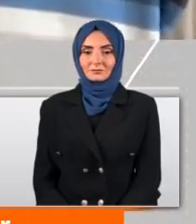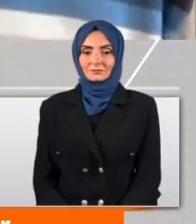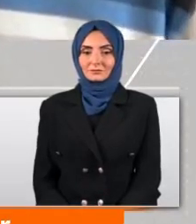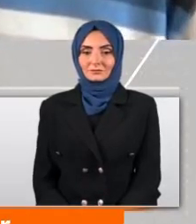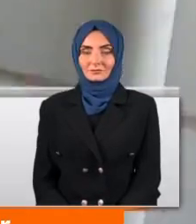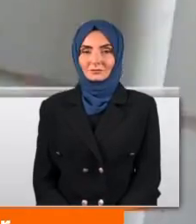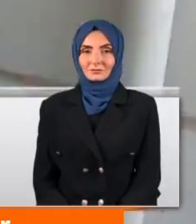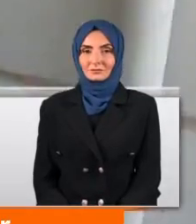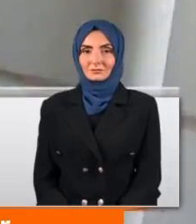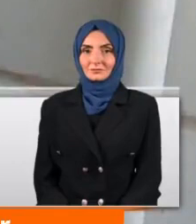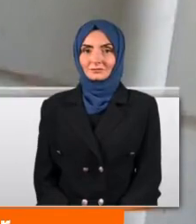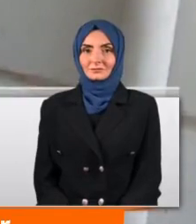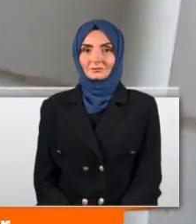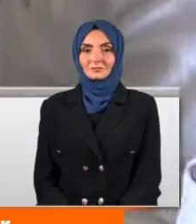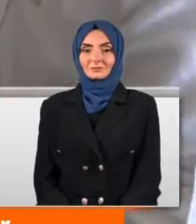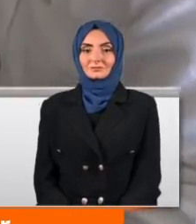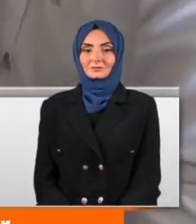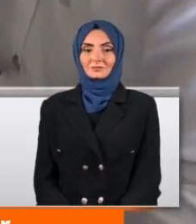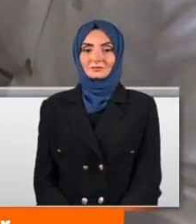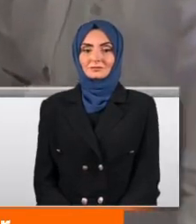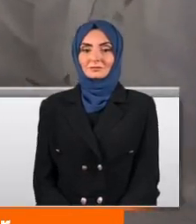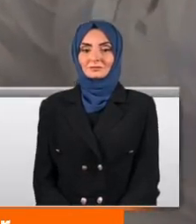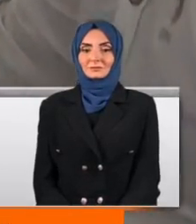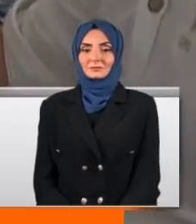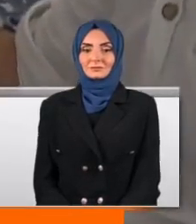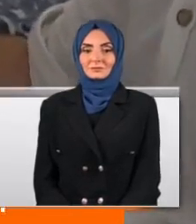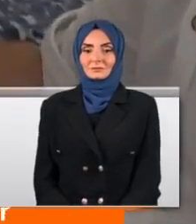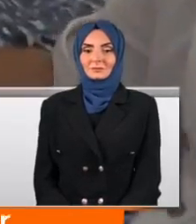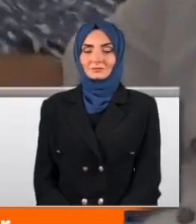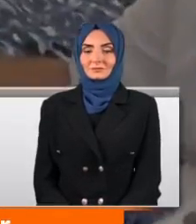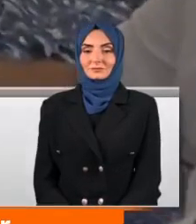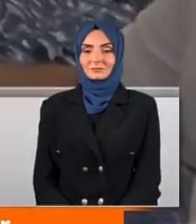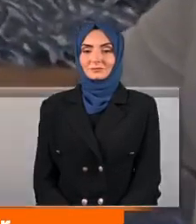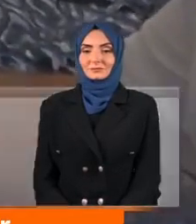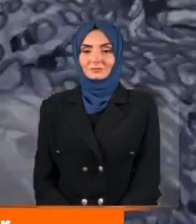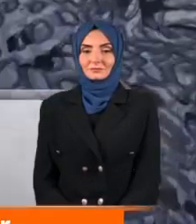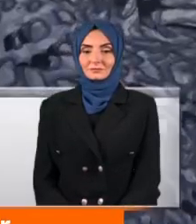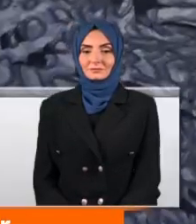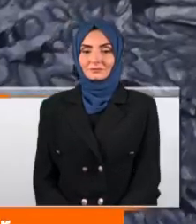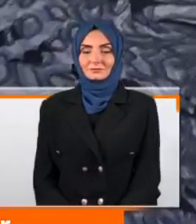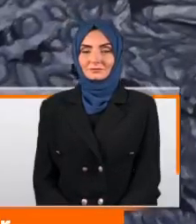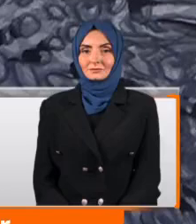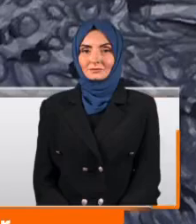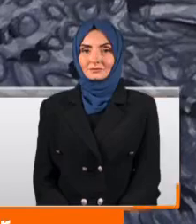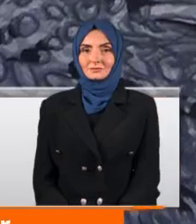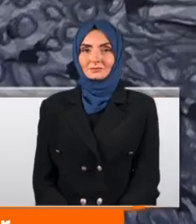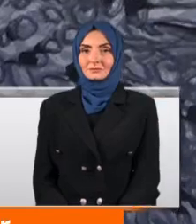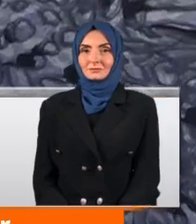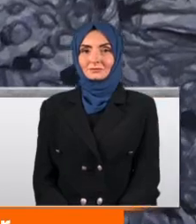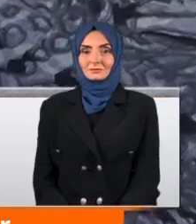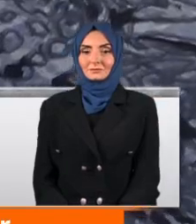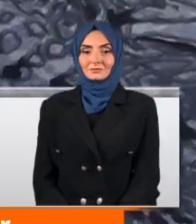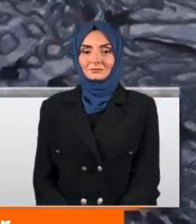çocuklarımın tayini çıktı bu sefer evi boşaltmıyor bana dedi ki 3 sene sonra dedi benim kızım gelecek dedi daha bu iki sene dolmadan